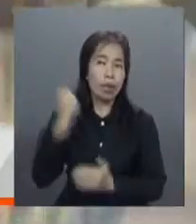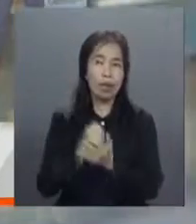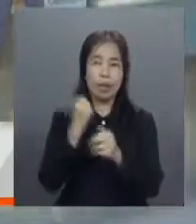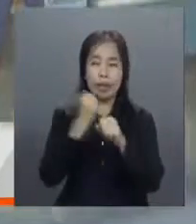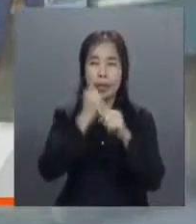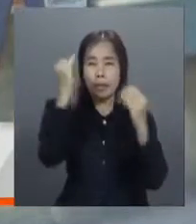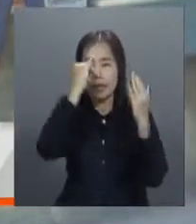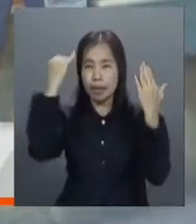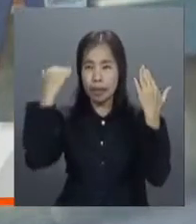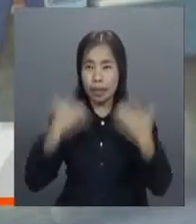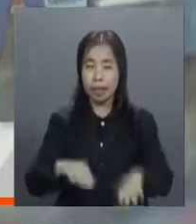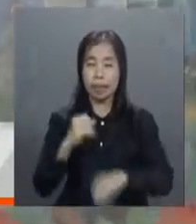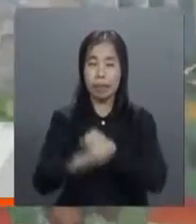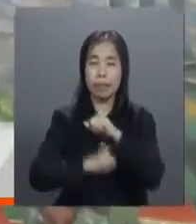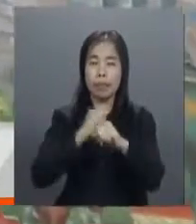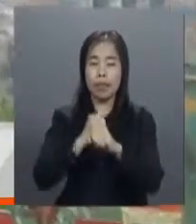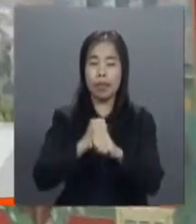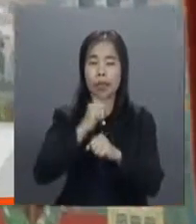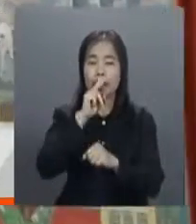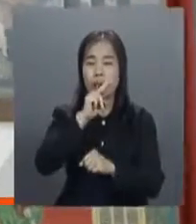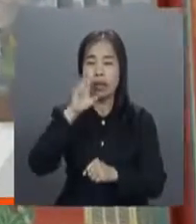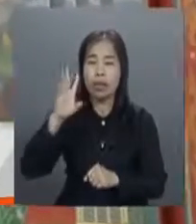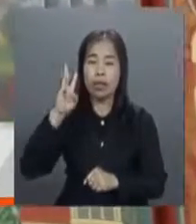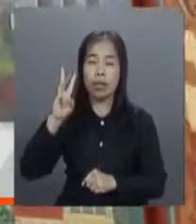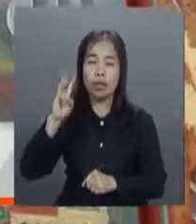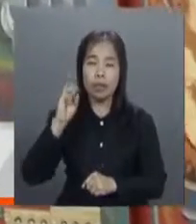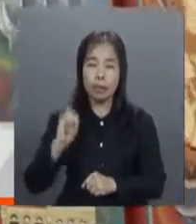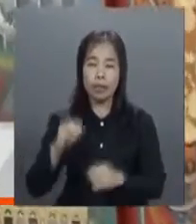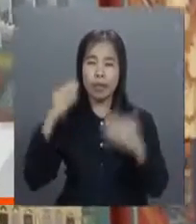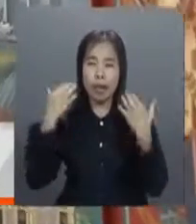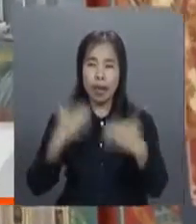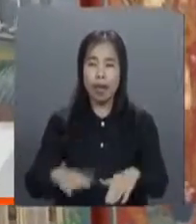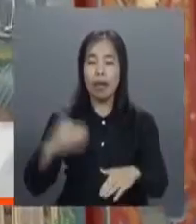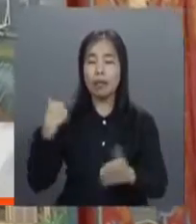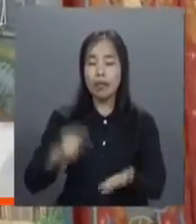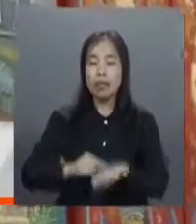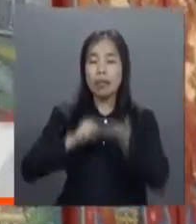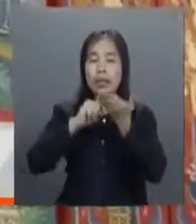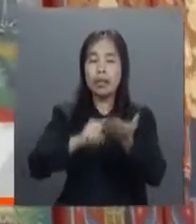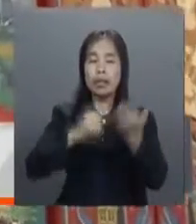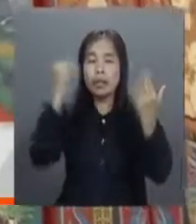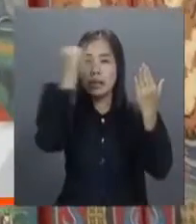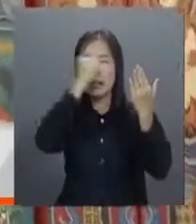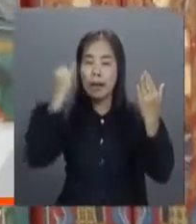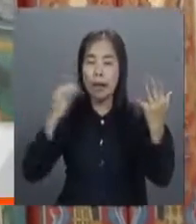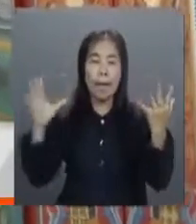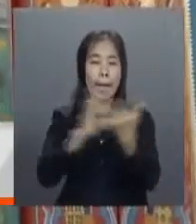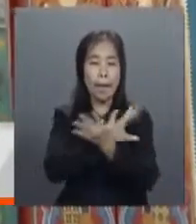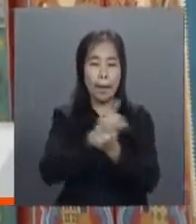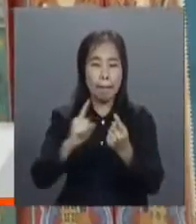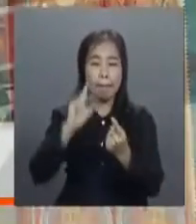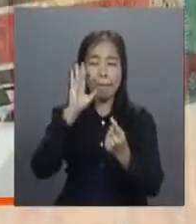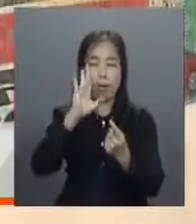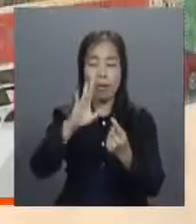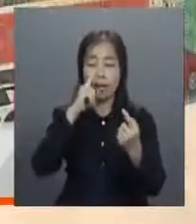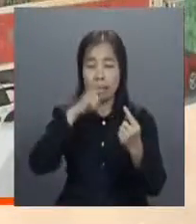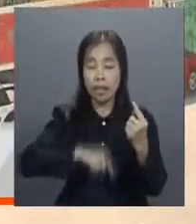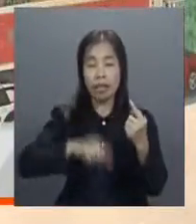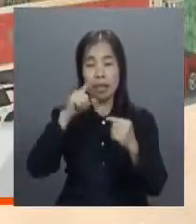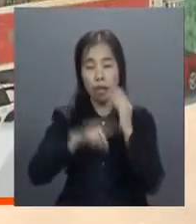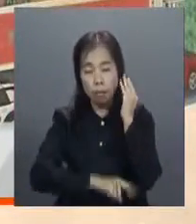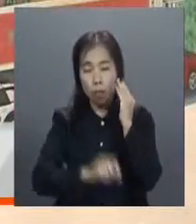ปีพุทธศักราช2560นอกจากนำเสนอภาพวิถีชีวิตอันทันสมัยของสิงคโปร์ยังได้ปรับเปลี่ยนผลงาน